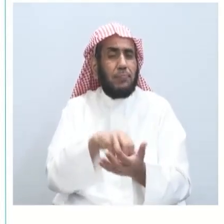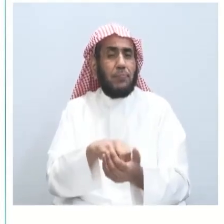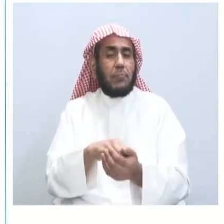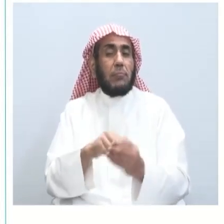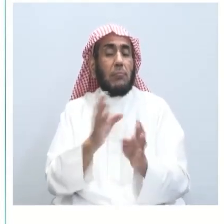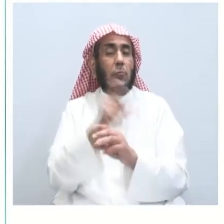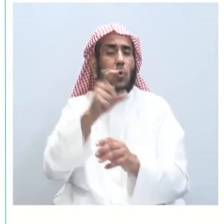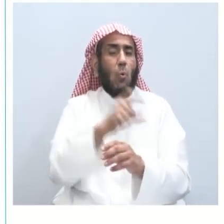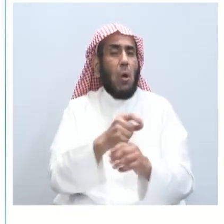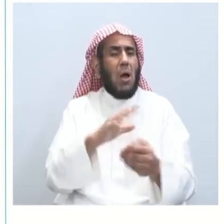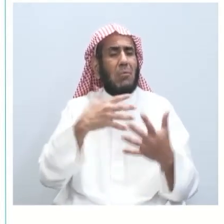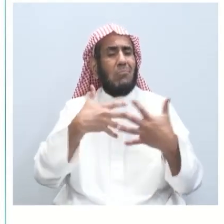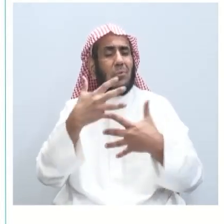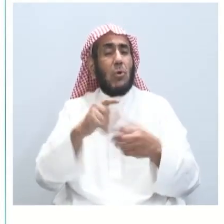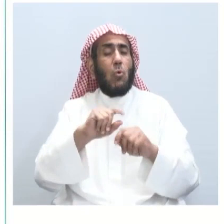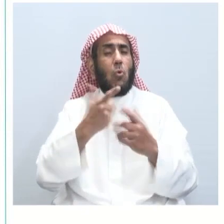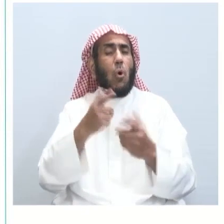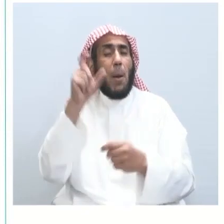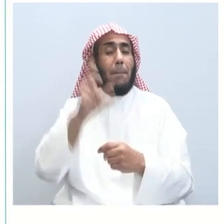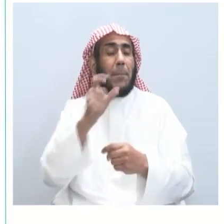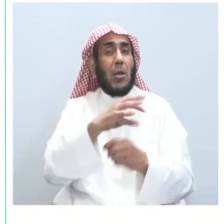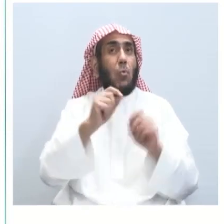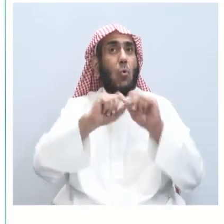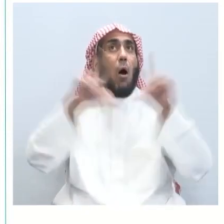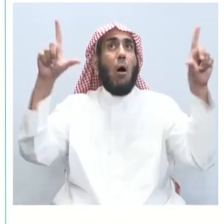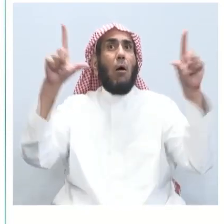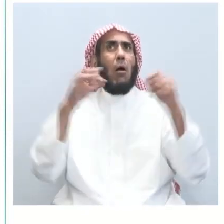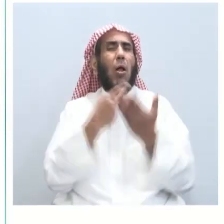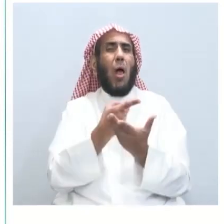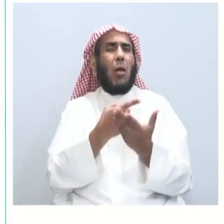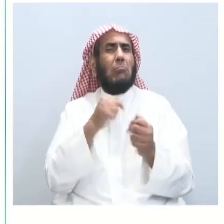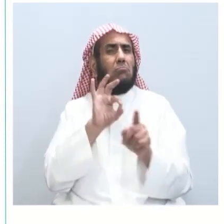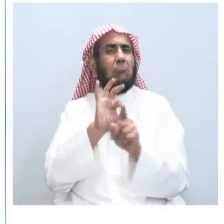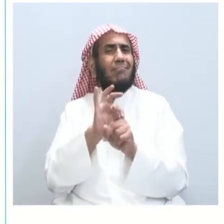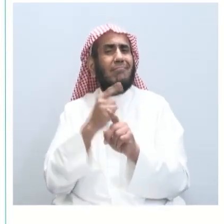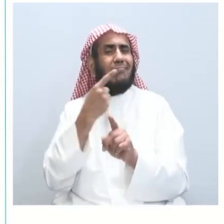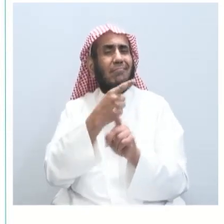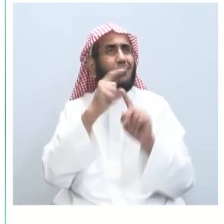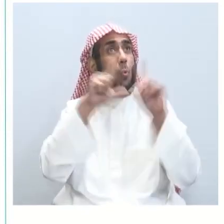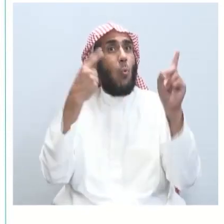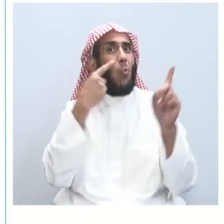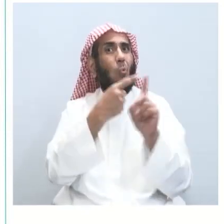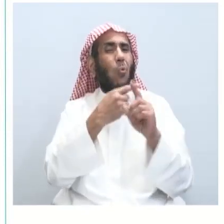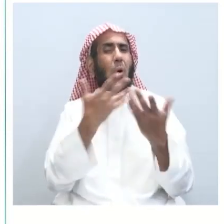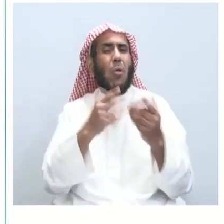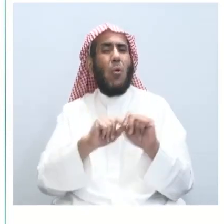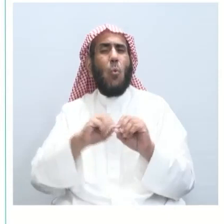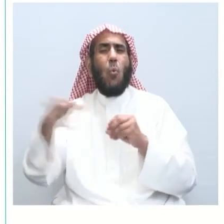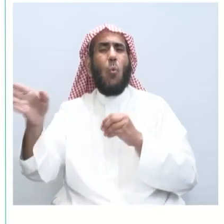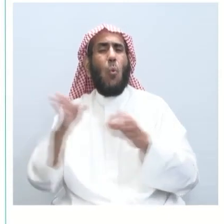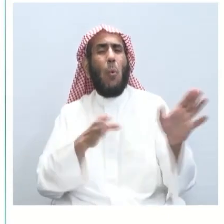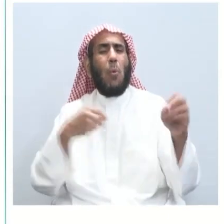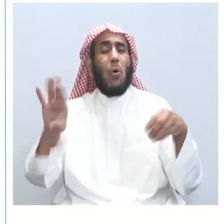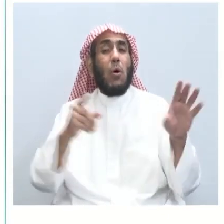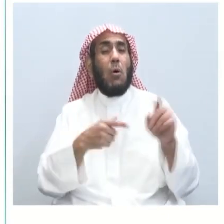عملاء محتملين اذا كل من يرى هذا الاعلان يعتبر او من نستهدف هذا الاعلان او في هذه الحملات هو